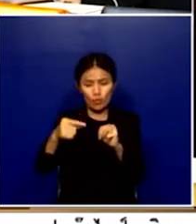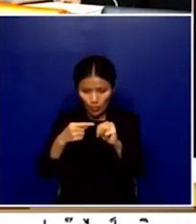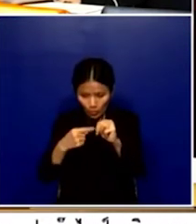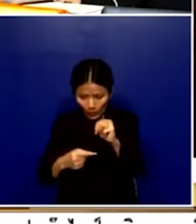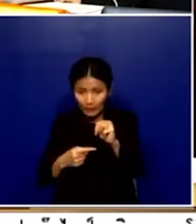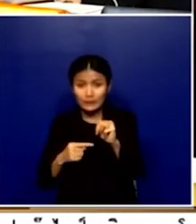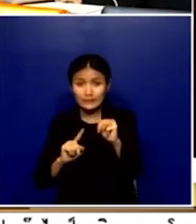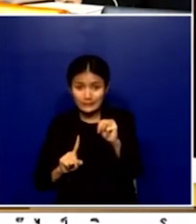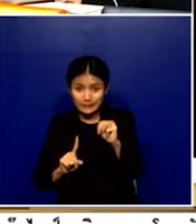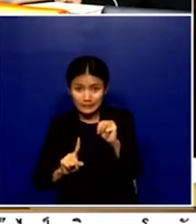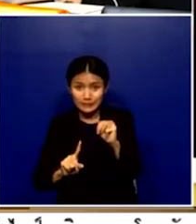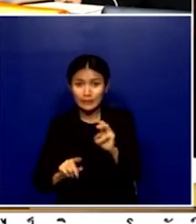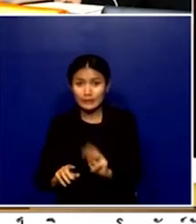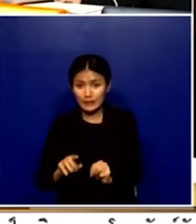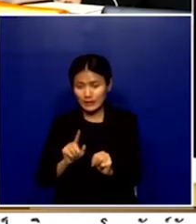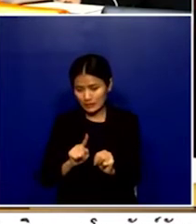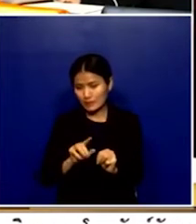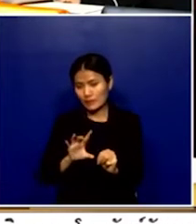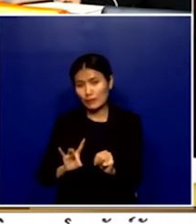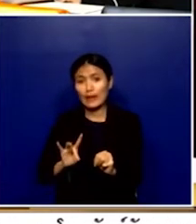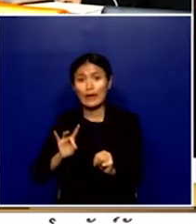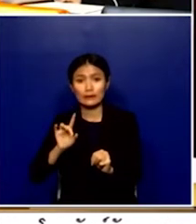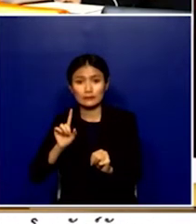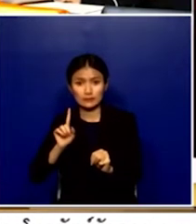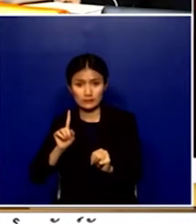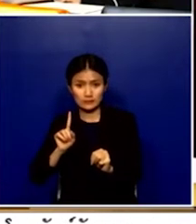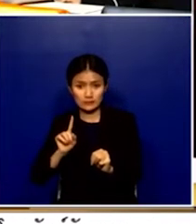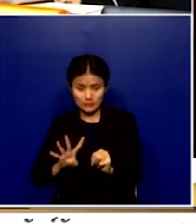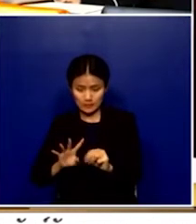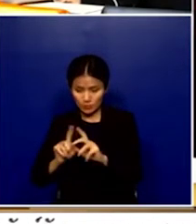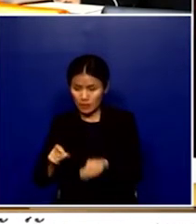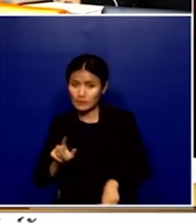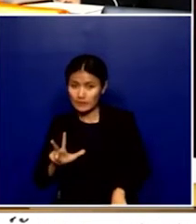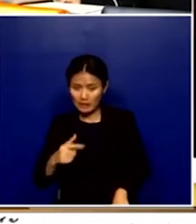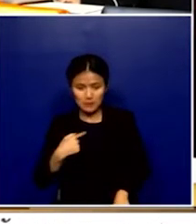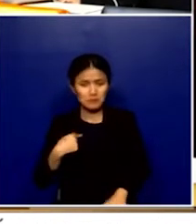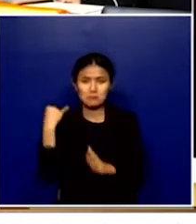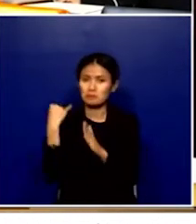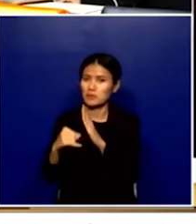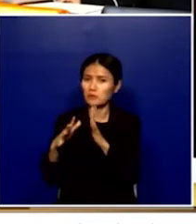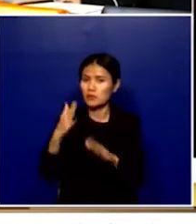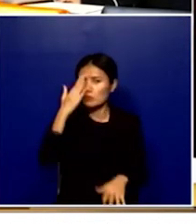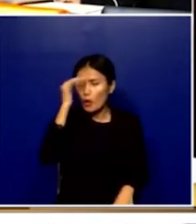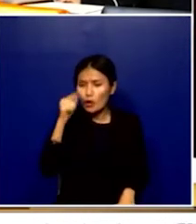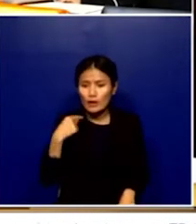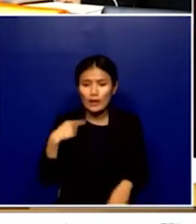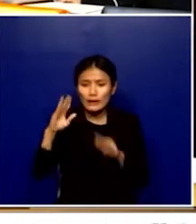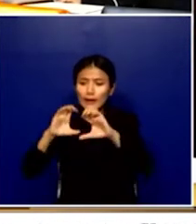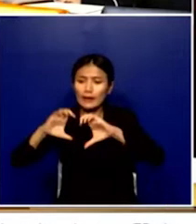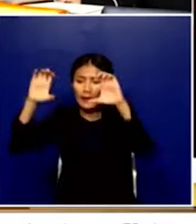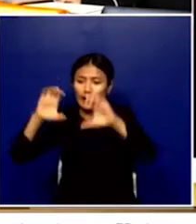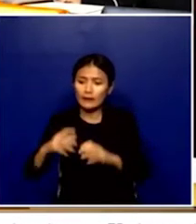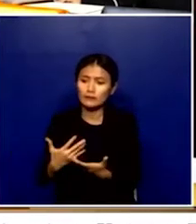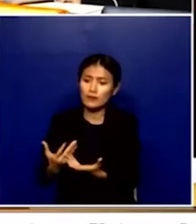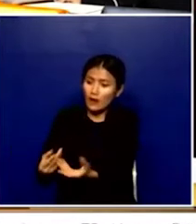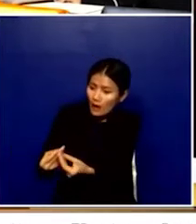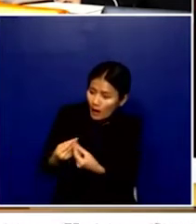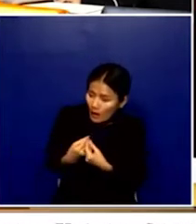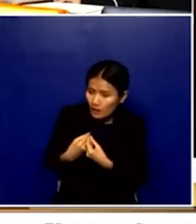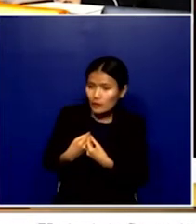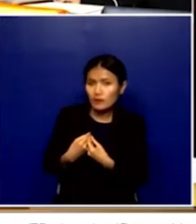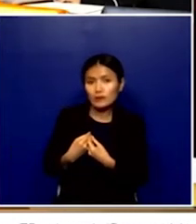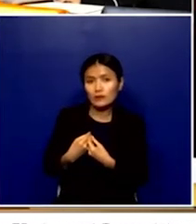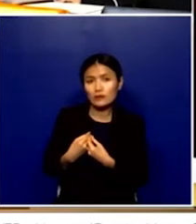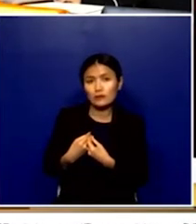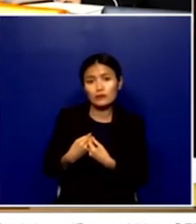วงเล็ 3เพระการที่ข้พเจ้าได้รบประโยชนใๆ จากหนวยราชการเป็นไปตามที่หนวยงาน หร